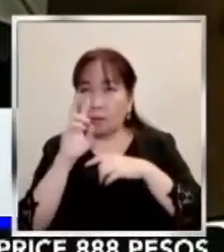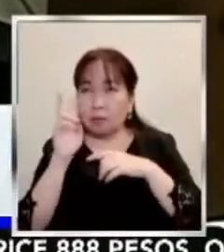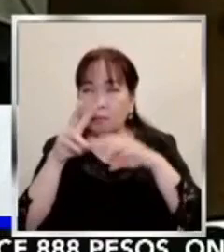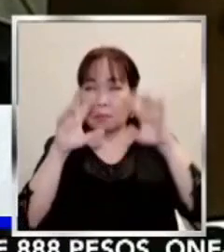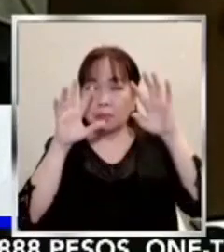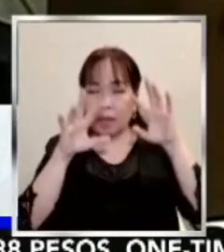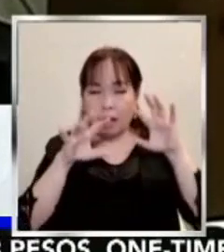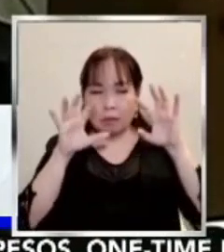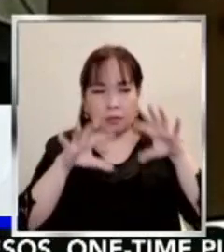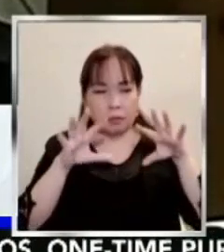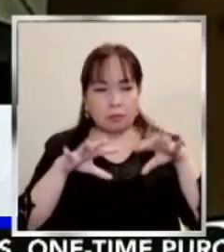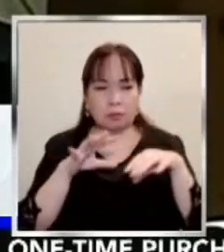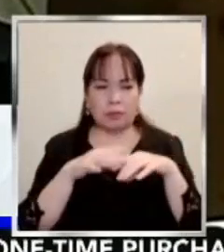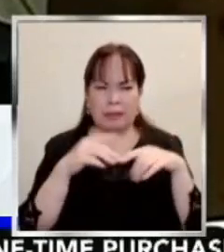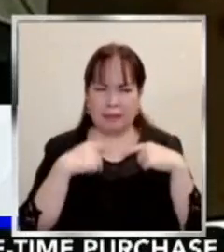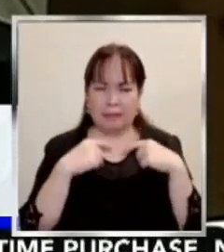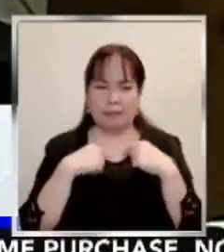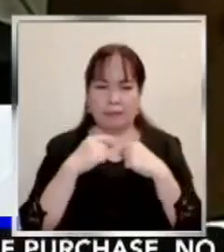ang